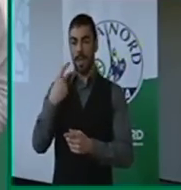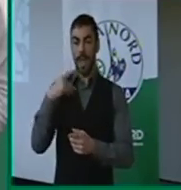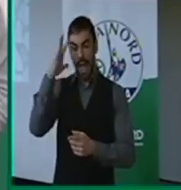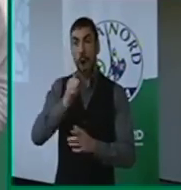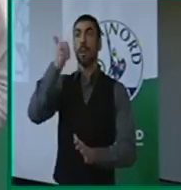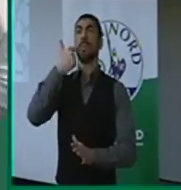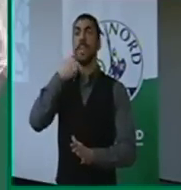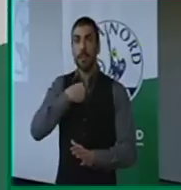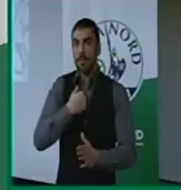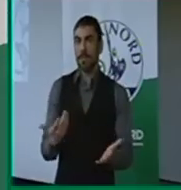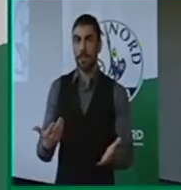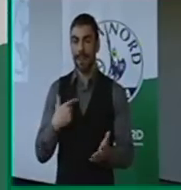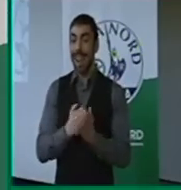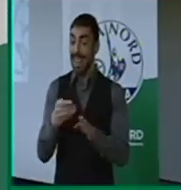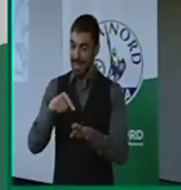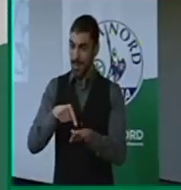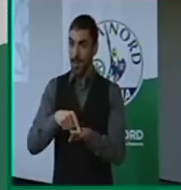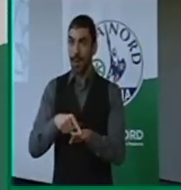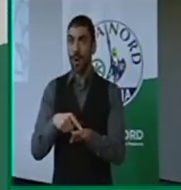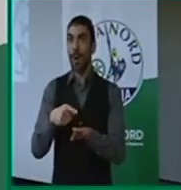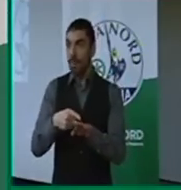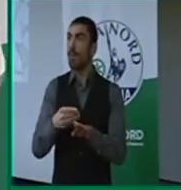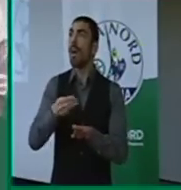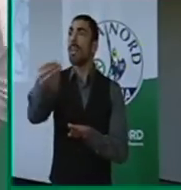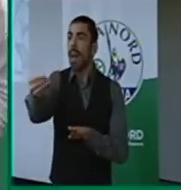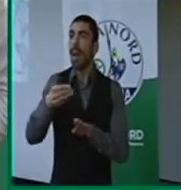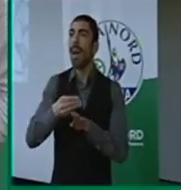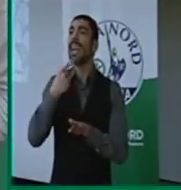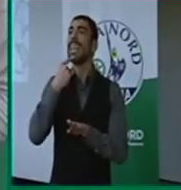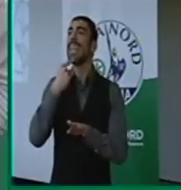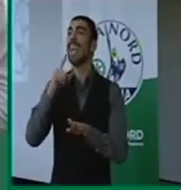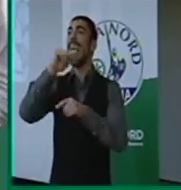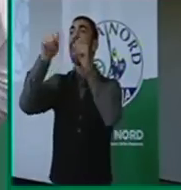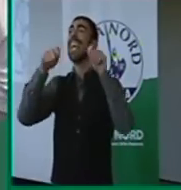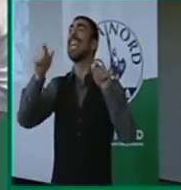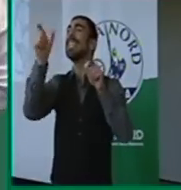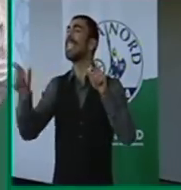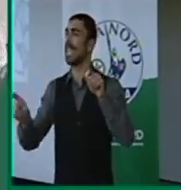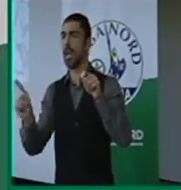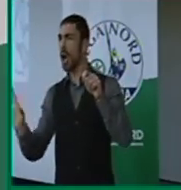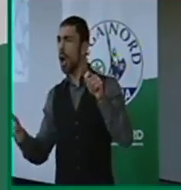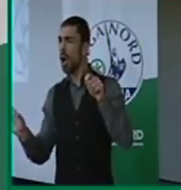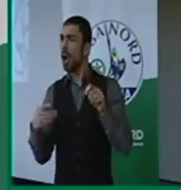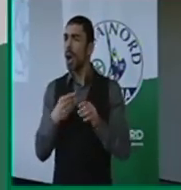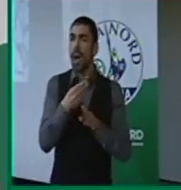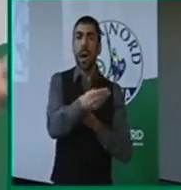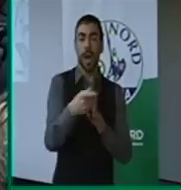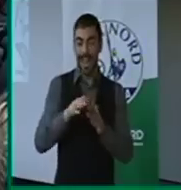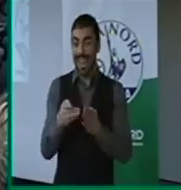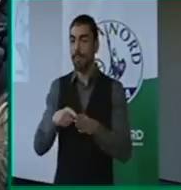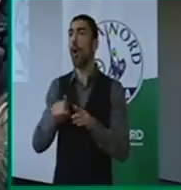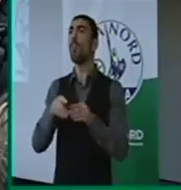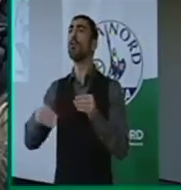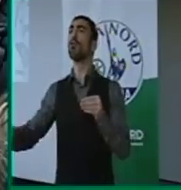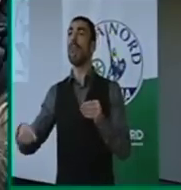tempo nel libricino datelo non datelo ai leghisti Vi chiedo solo questo non mettete in mano Questi